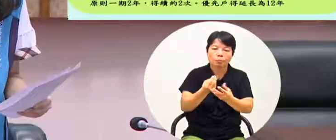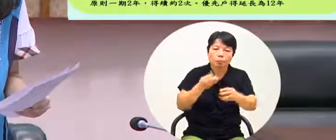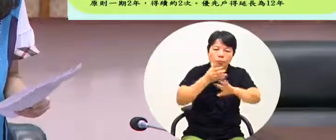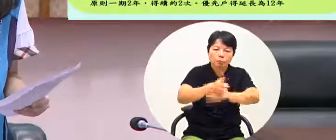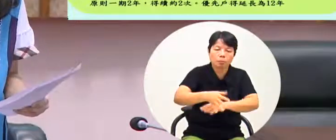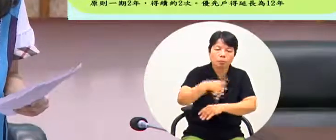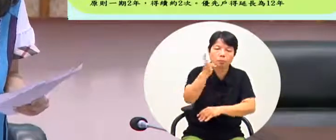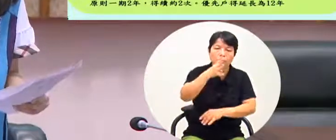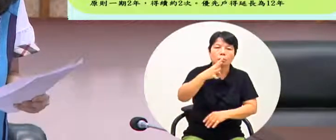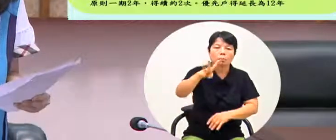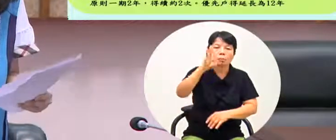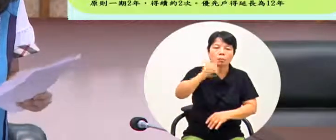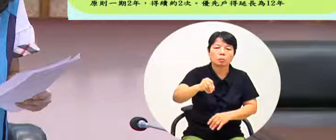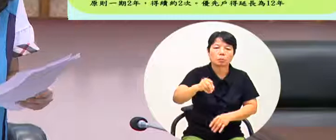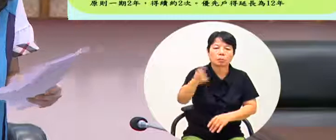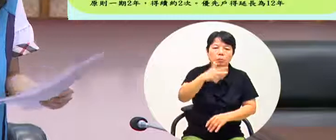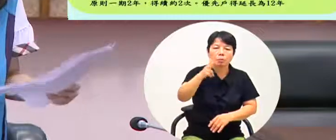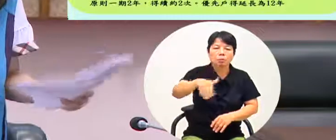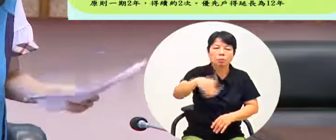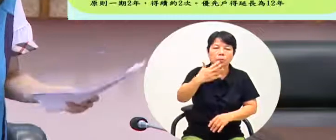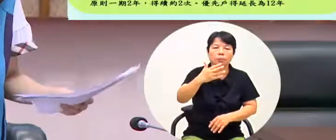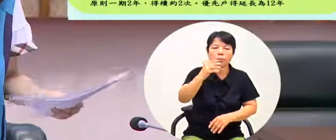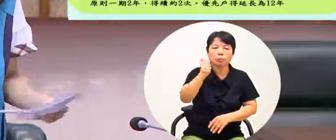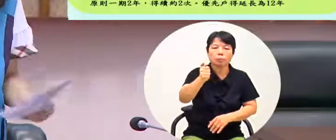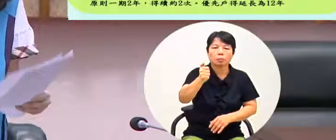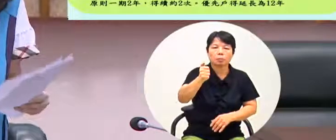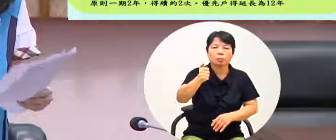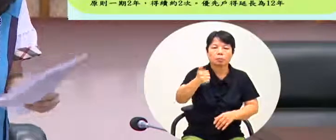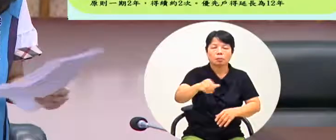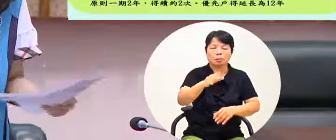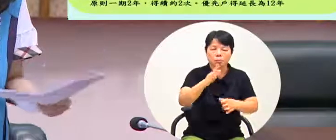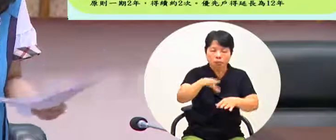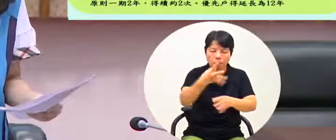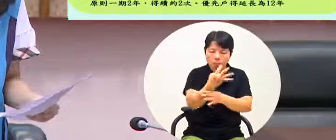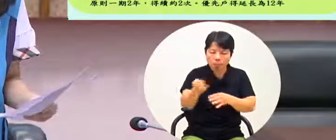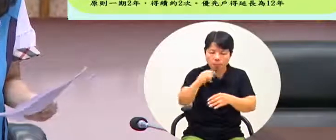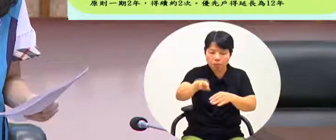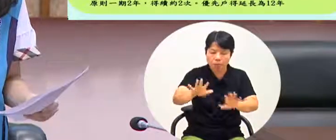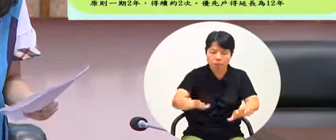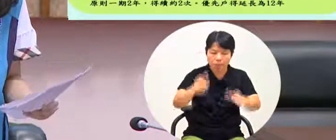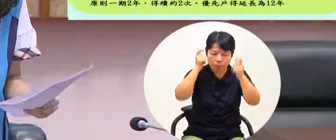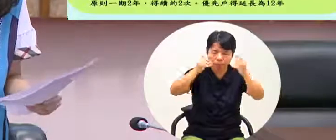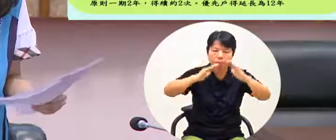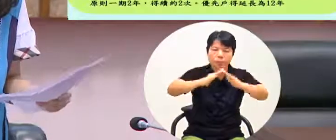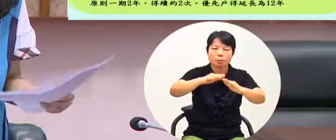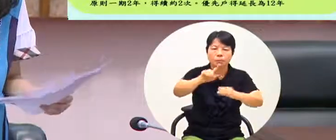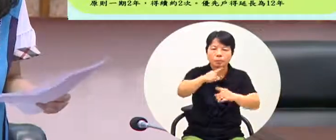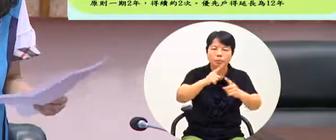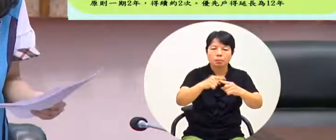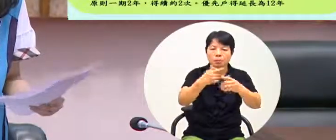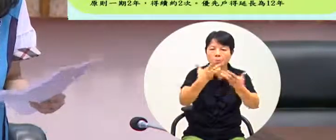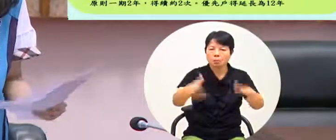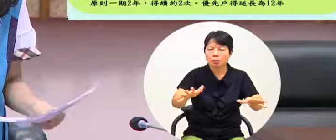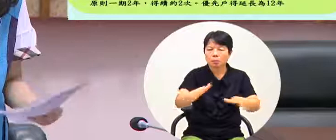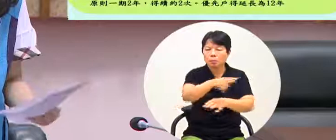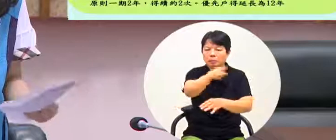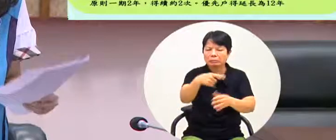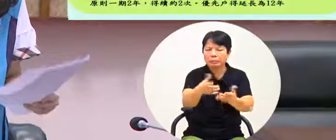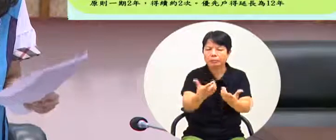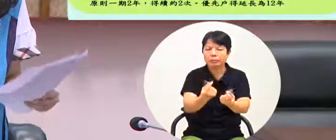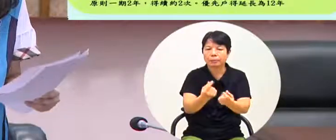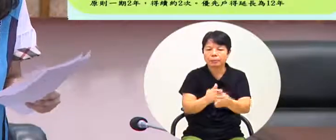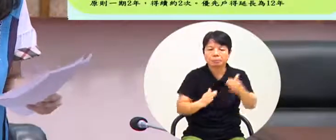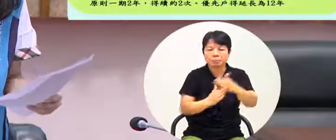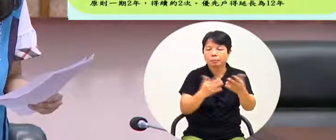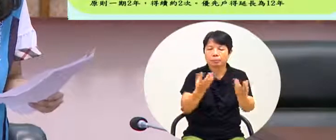47950块哦。这个数字其实在目前高雄是很多人也都没有达到这个数字，所以涉及新北或新北市的